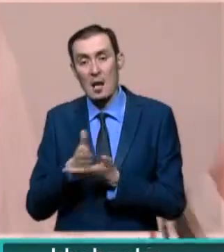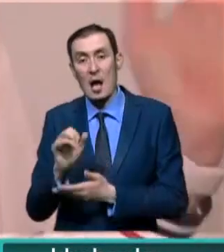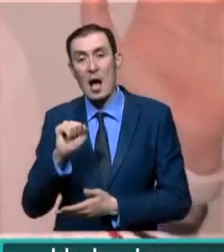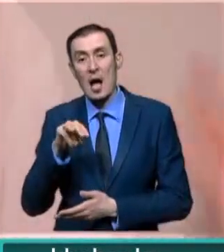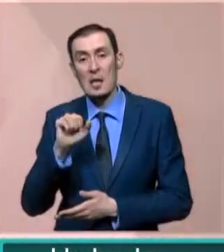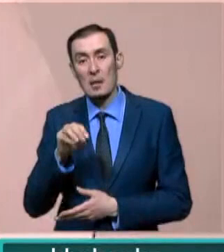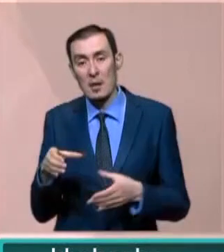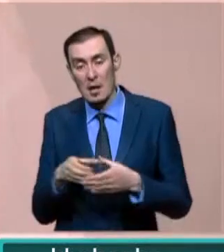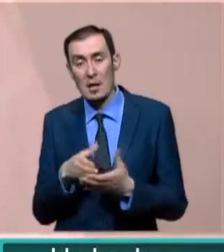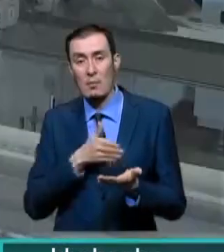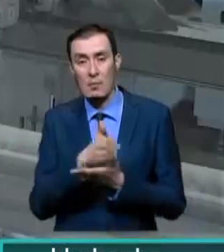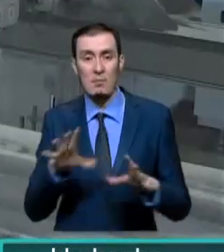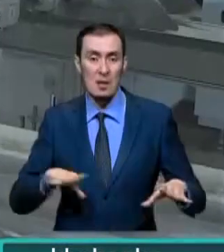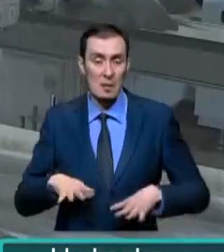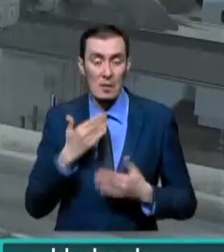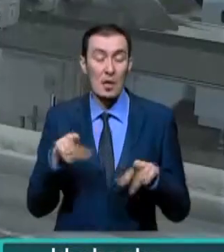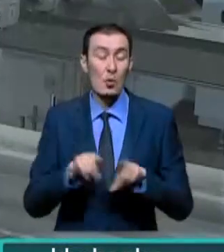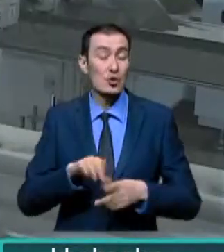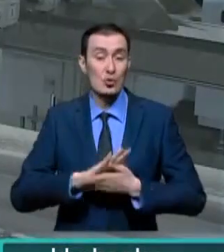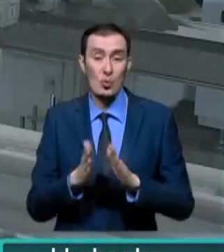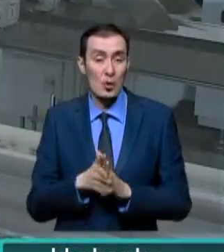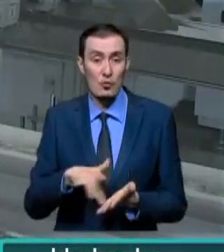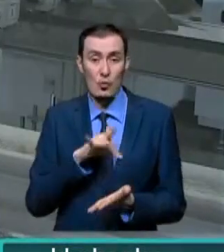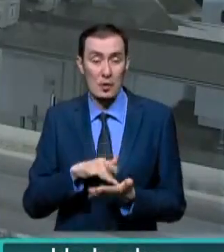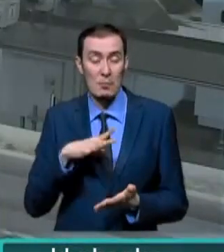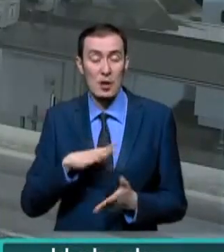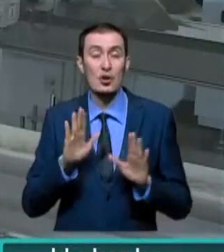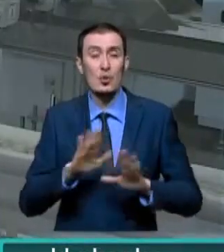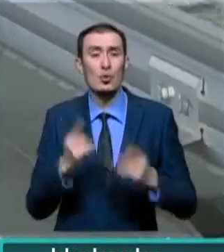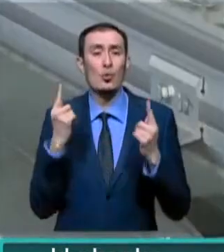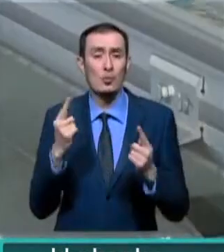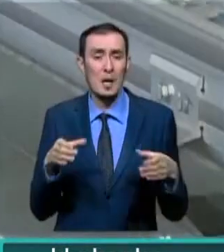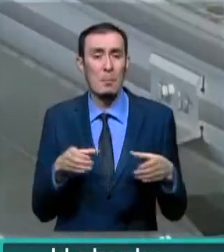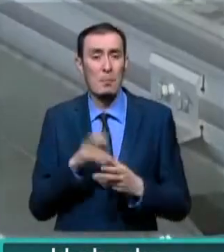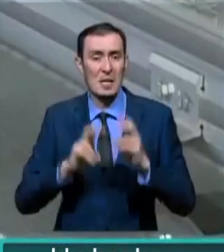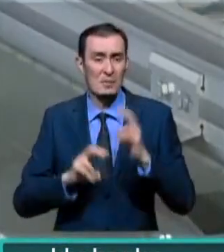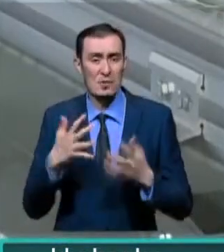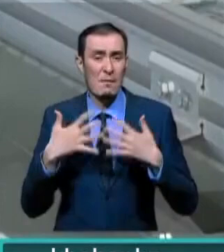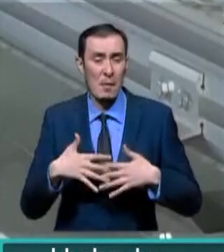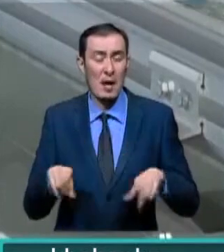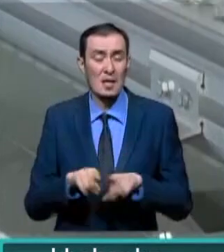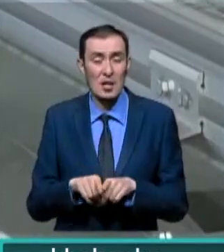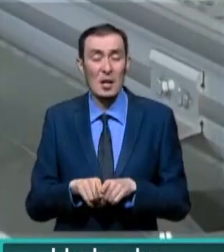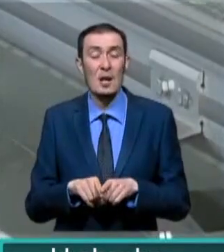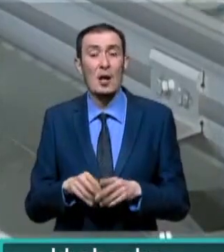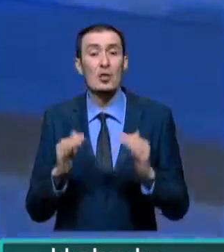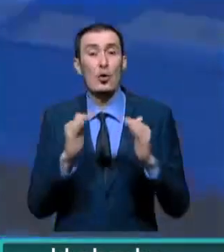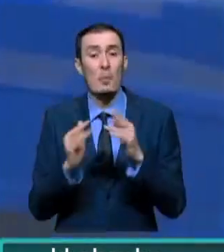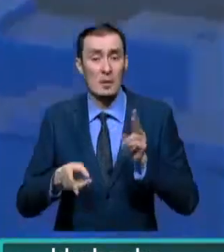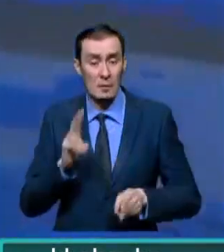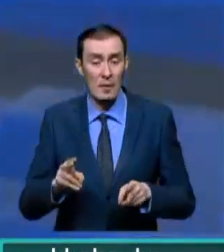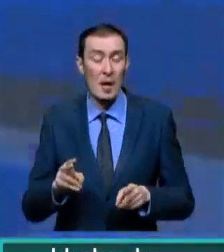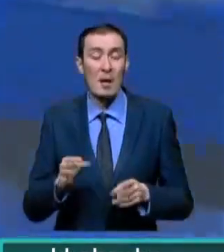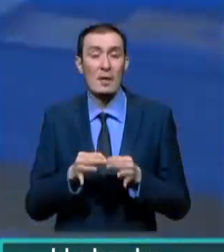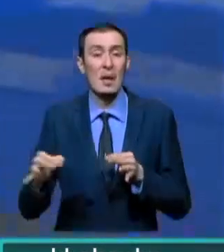мы каждый день по оптовикам ходим. В похожей ситуации в городе оказались не только крупные производства, фабрики, но и кондитерские на дому. В